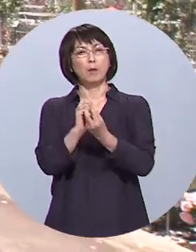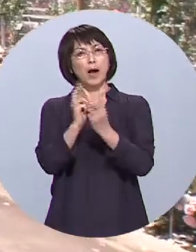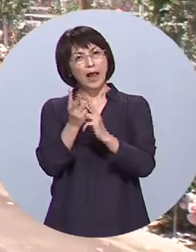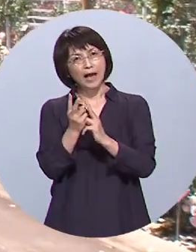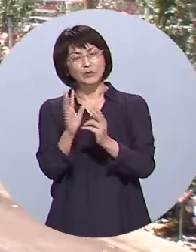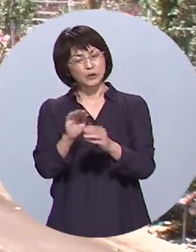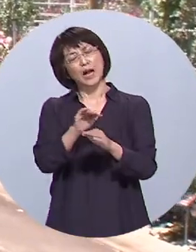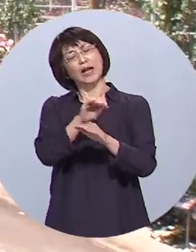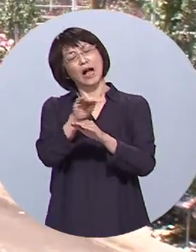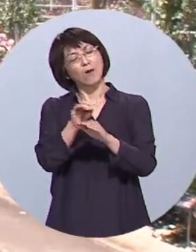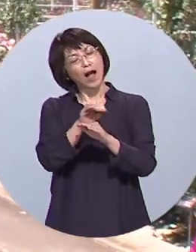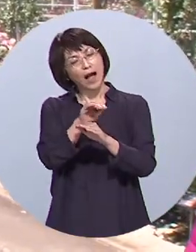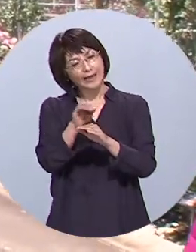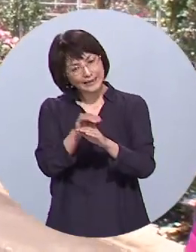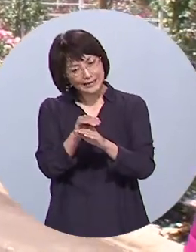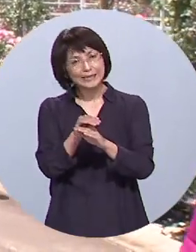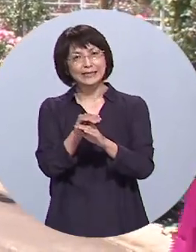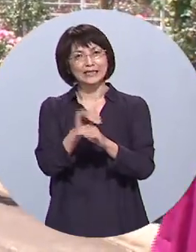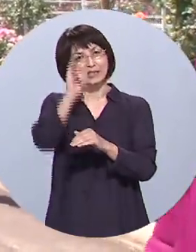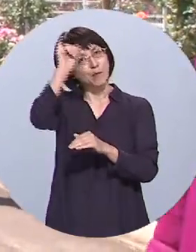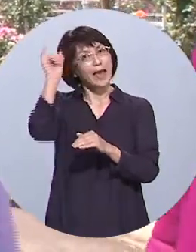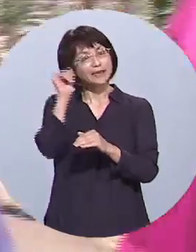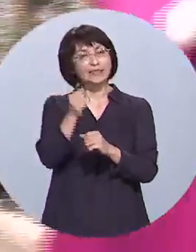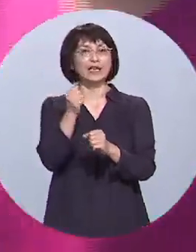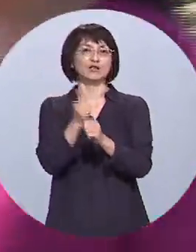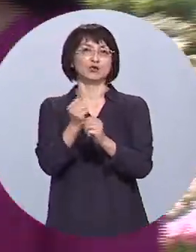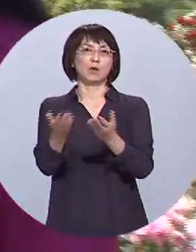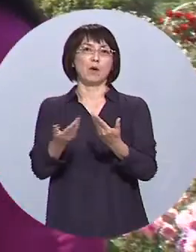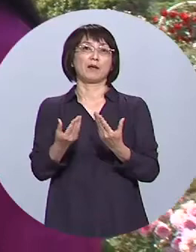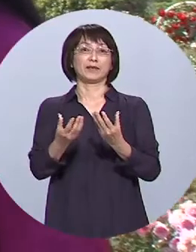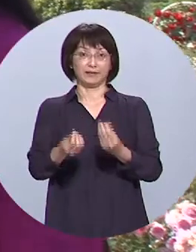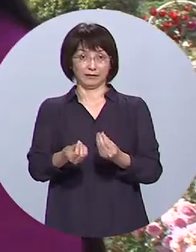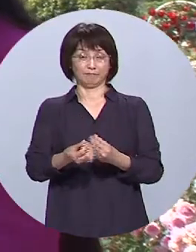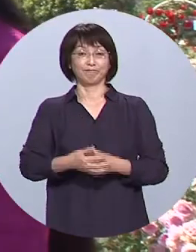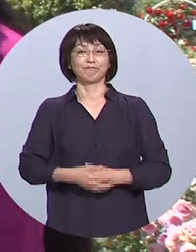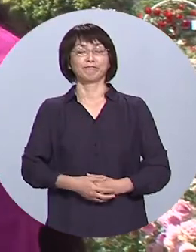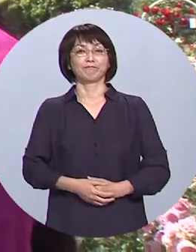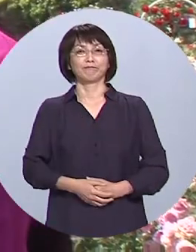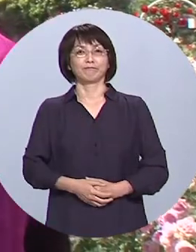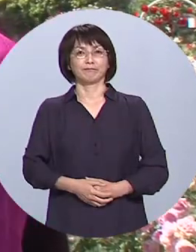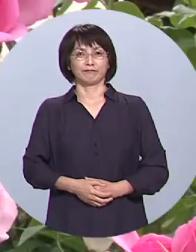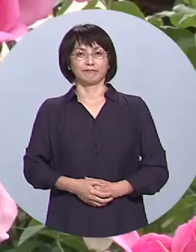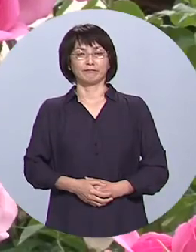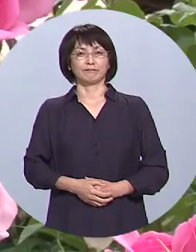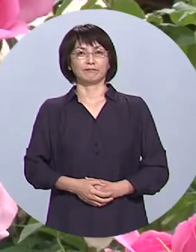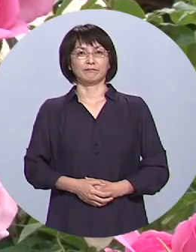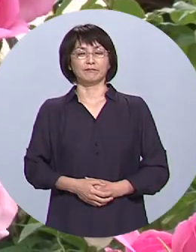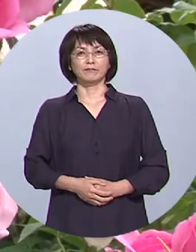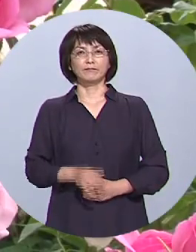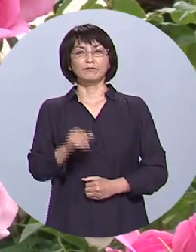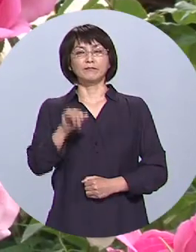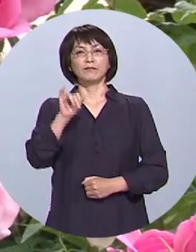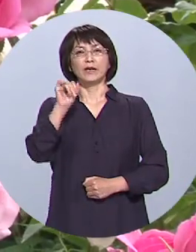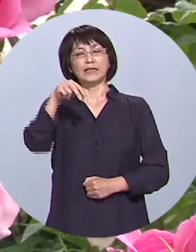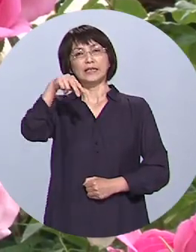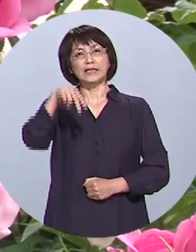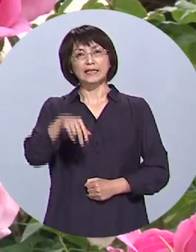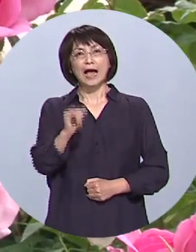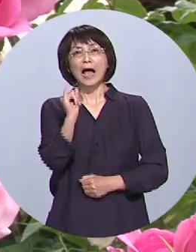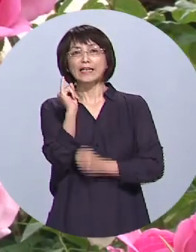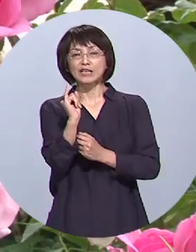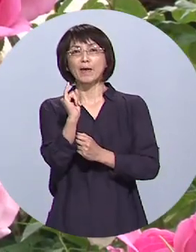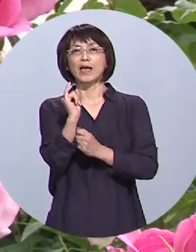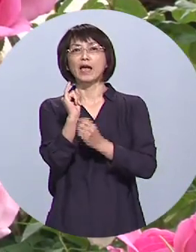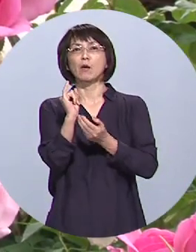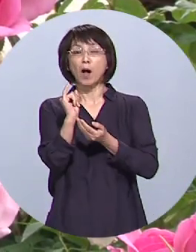もこう、うん、可愛らしいものを今回選んで作っていただいてますね。 そうなんですね、うん、可愛いですね。稲姫の方は、はい、なんか特徴